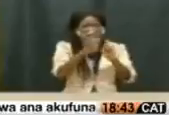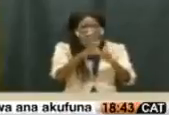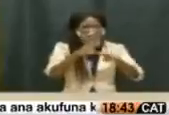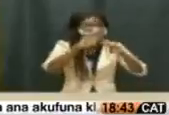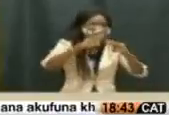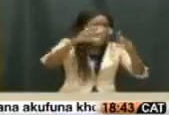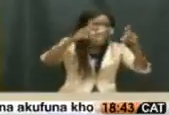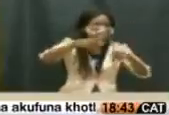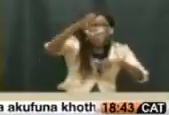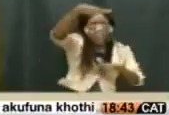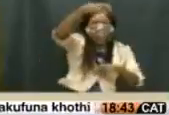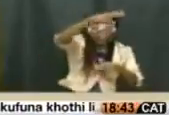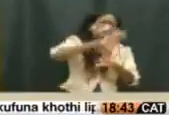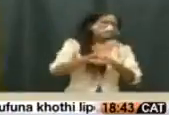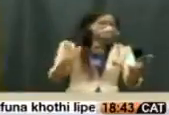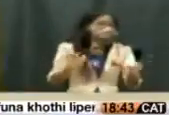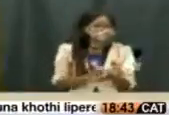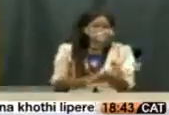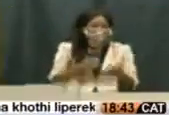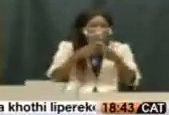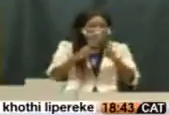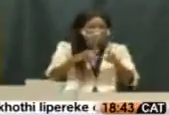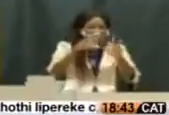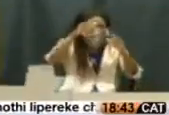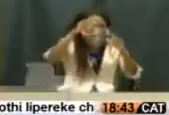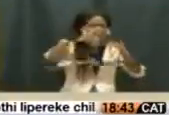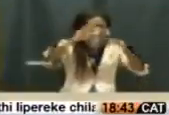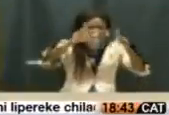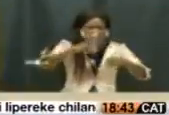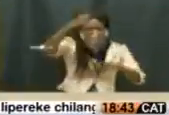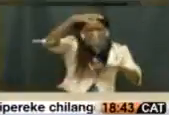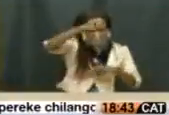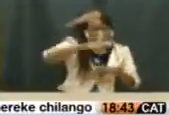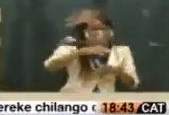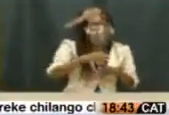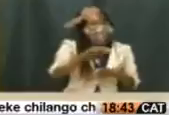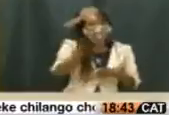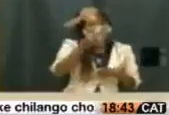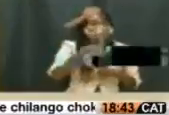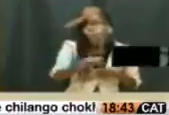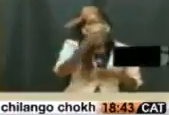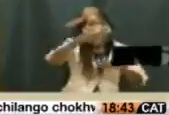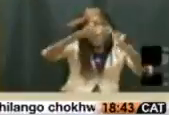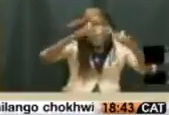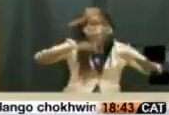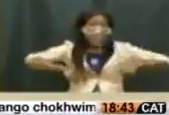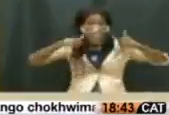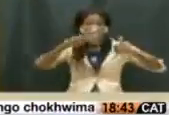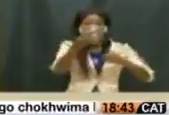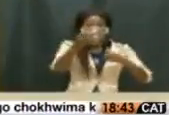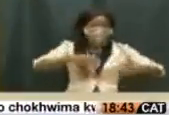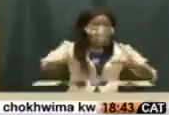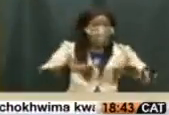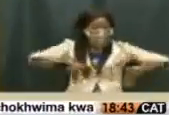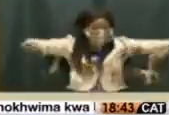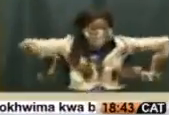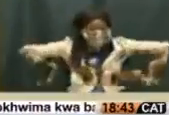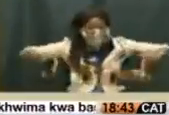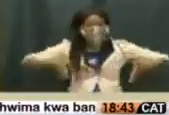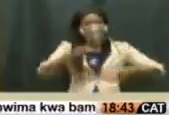kwa maso antaun yusu ama nadia bwino ngakale muzinda ngatuali rongo antu amene akukhala